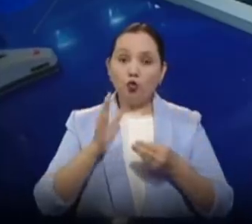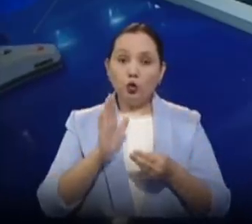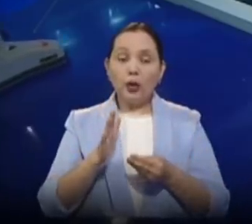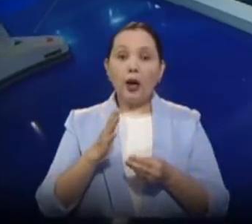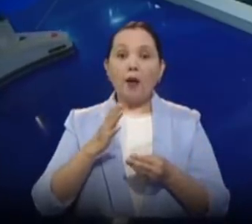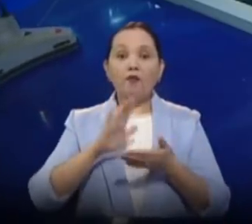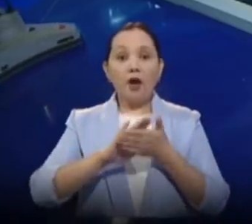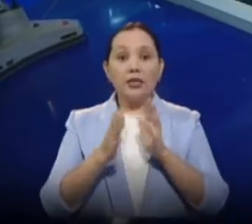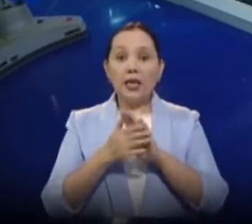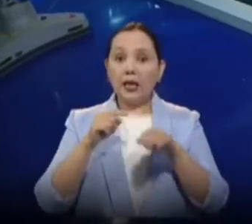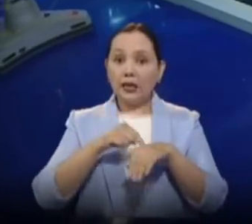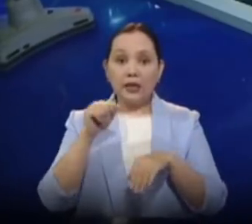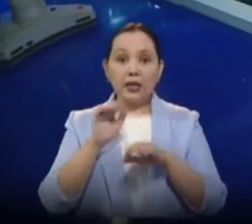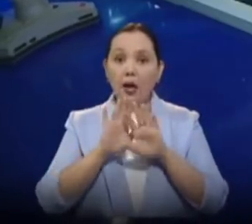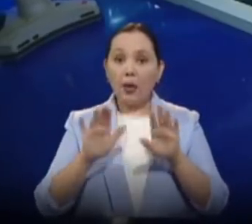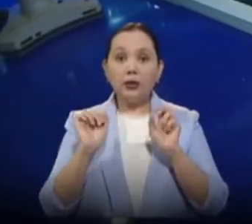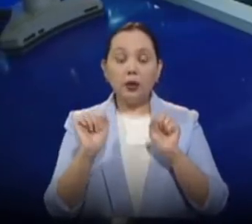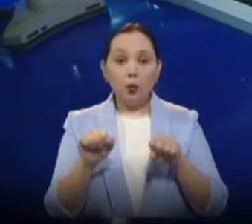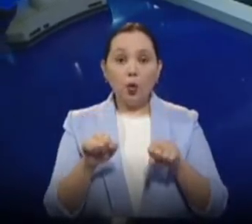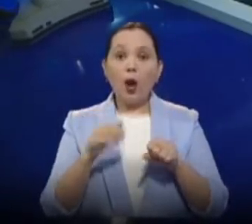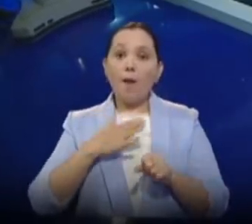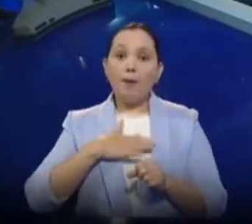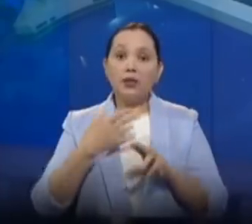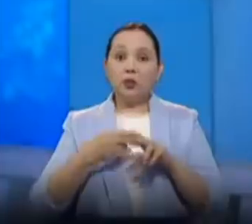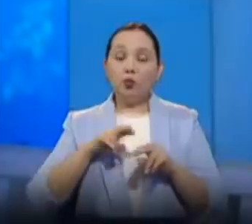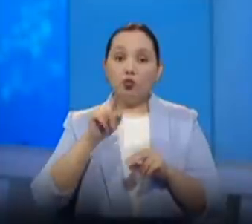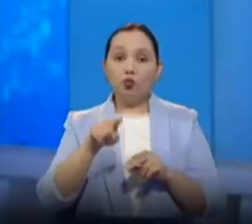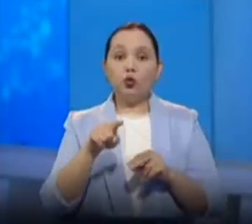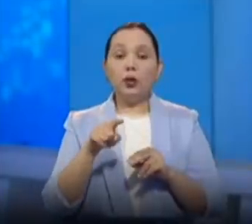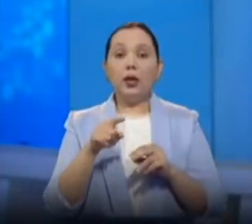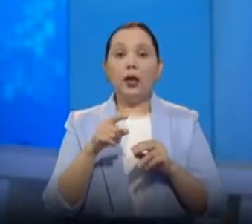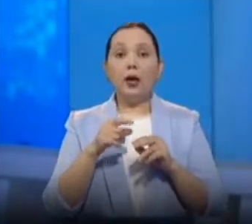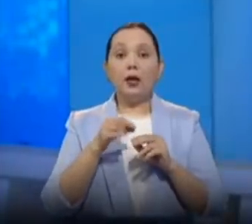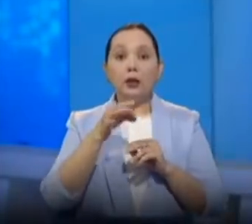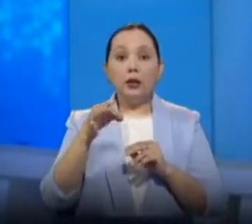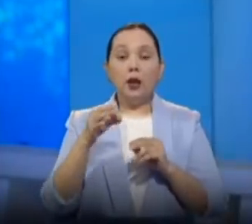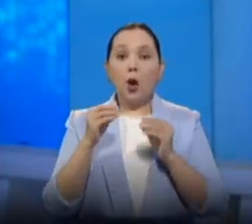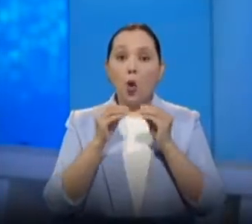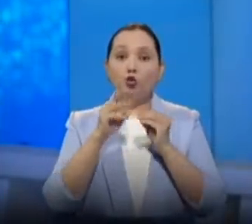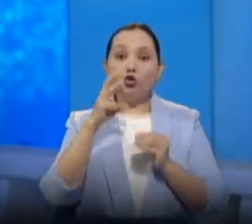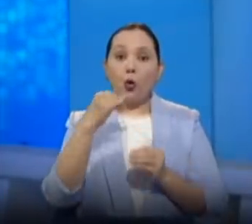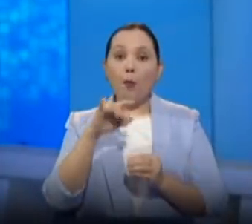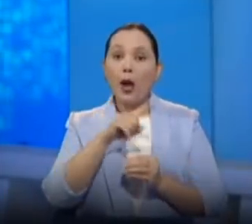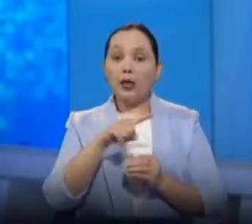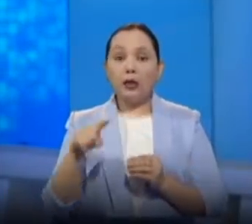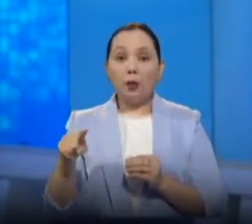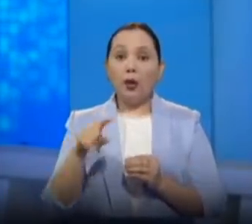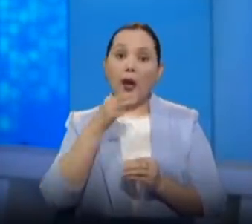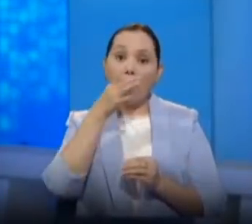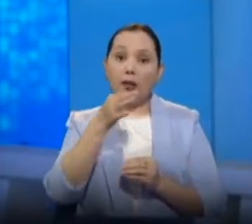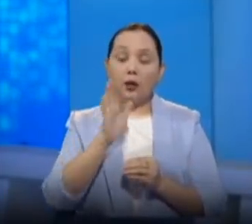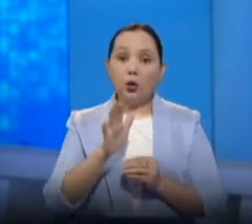epidemik vaziyatga ta'sir qilmasligi mumkin emas. Biz buni o'sha 10-iyuldan 10-maydan buyog'iga